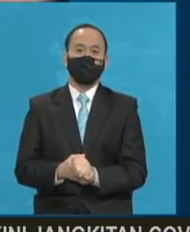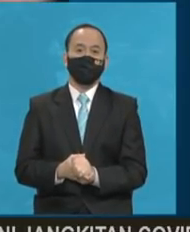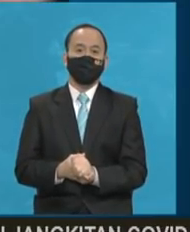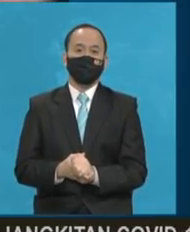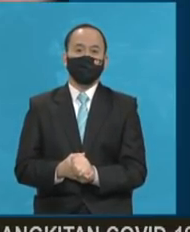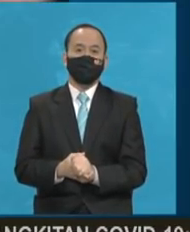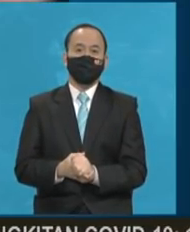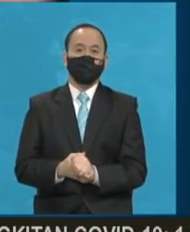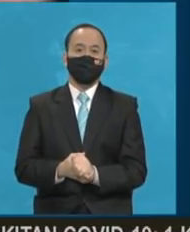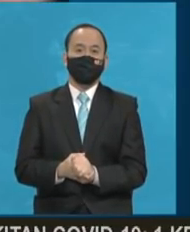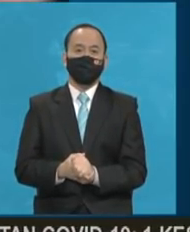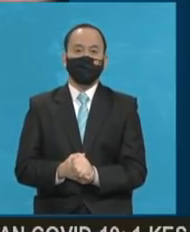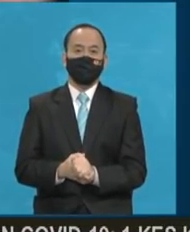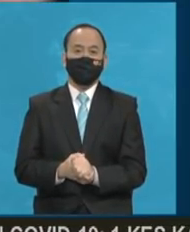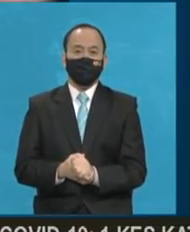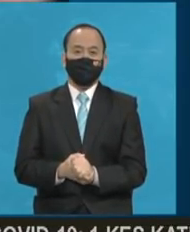hai hai